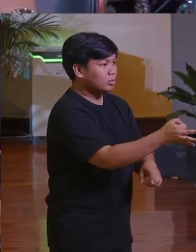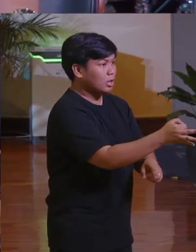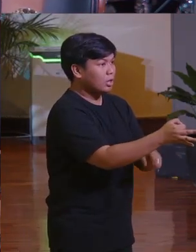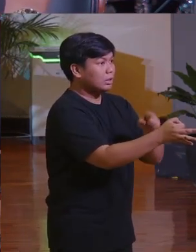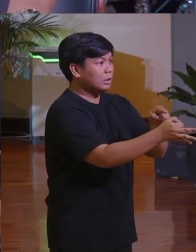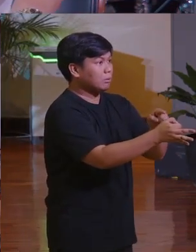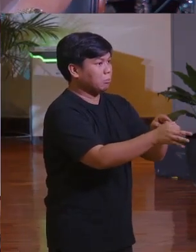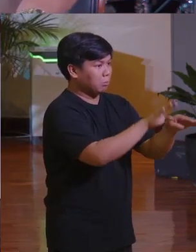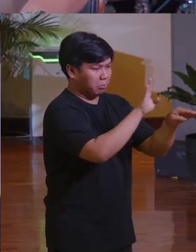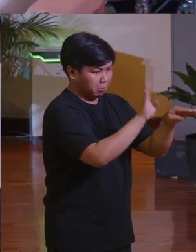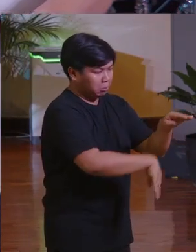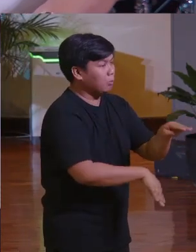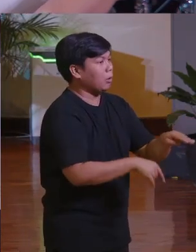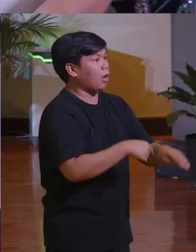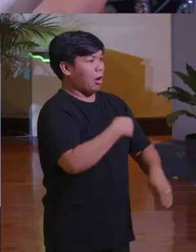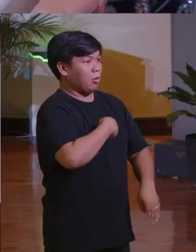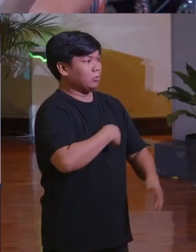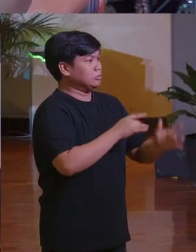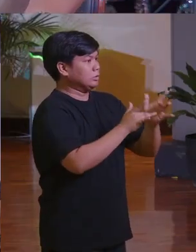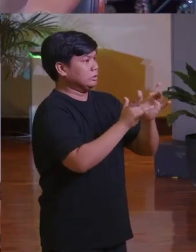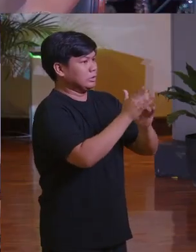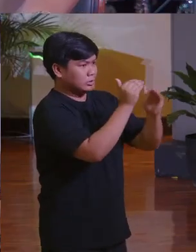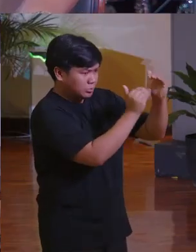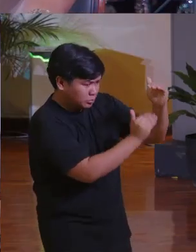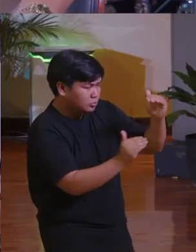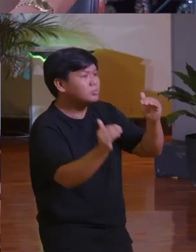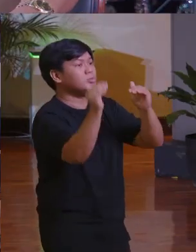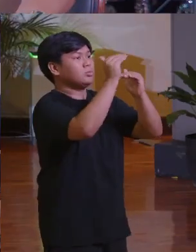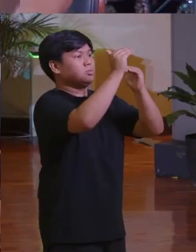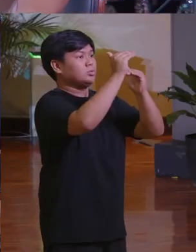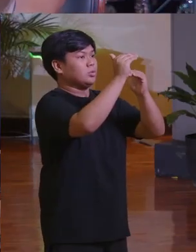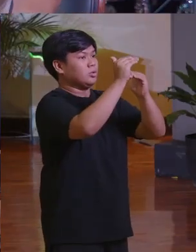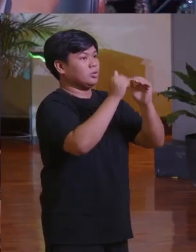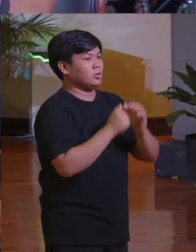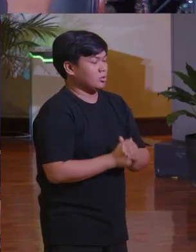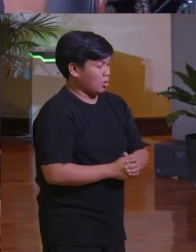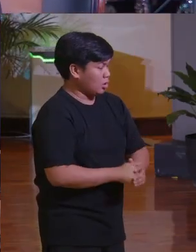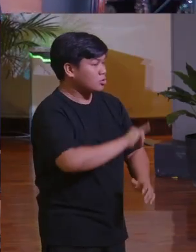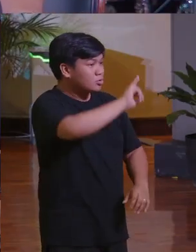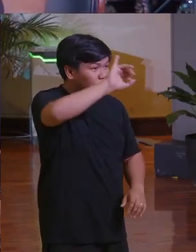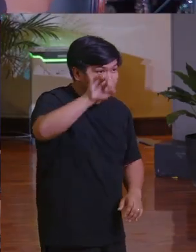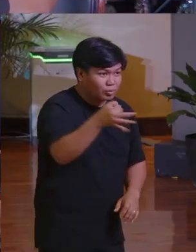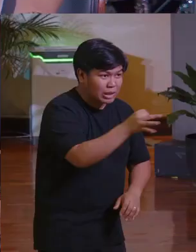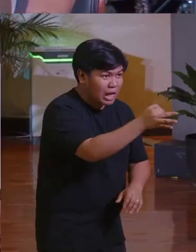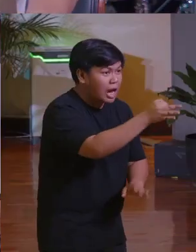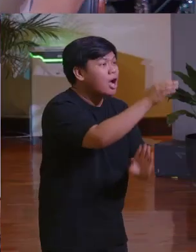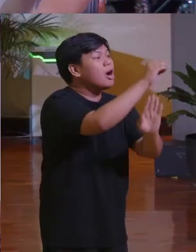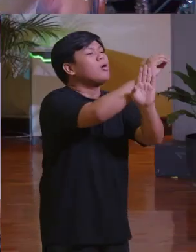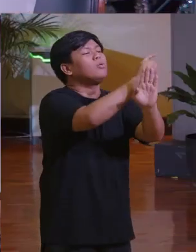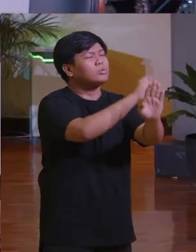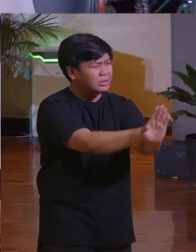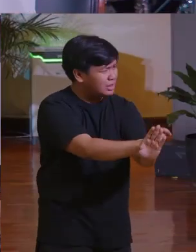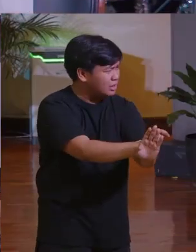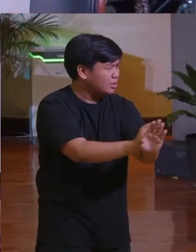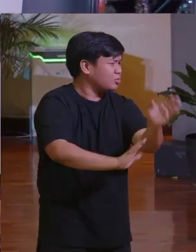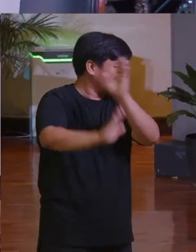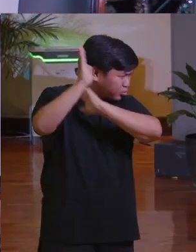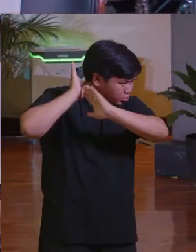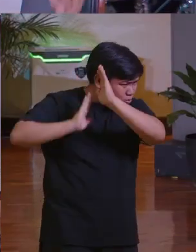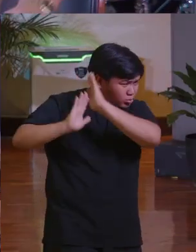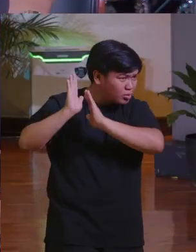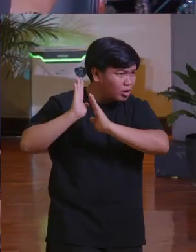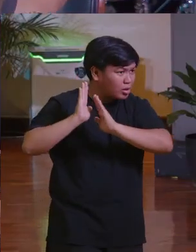sarili. So si Jonah ay parang type, Old Testament foreshadow ni